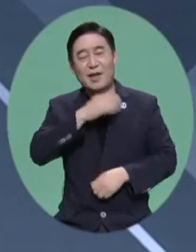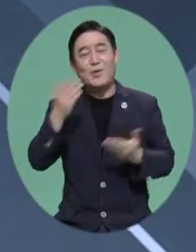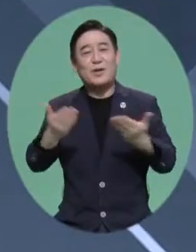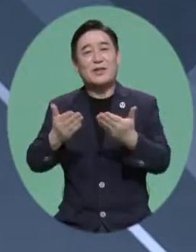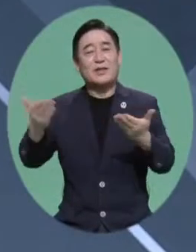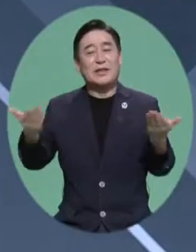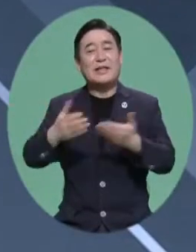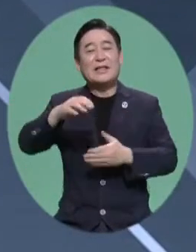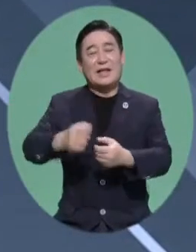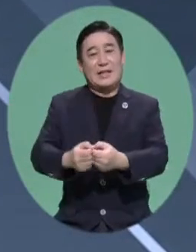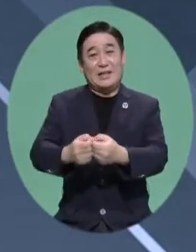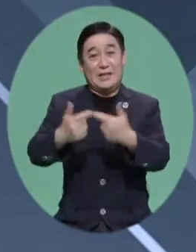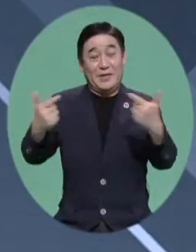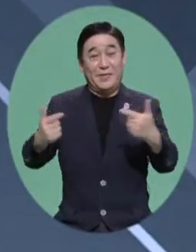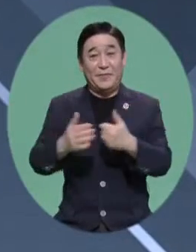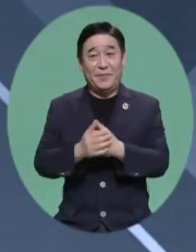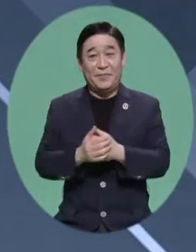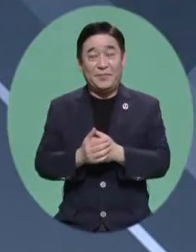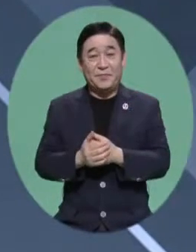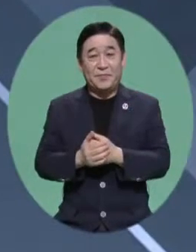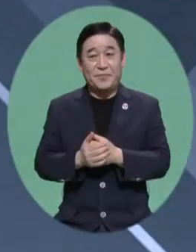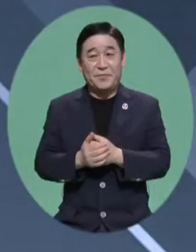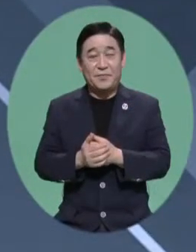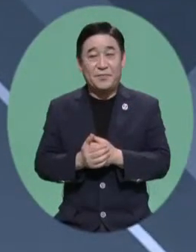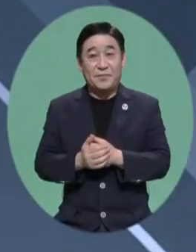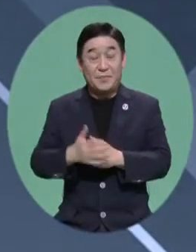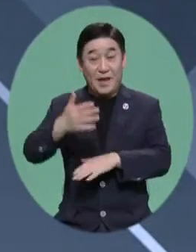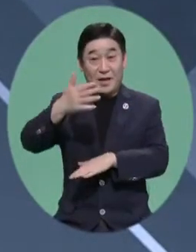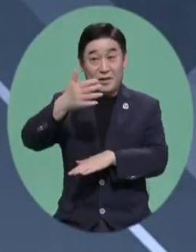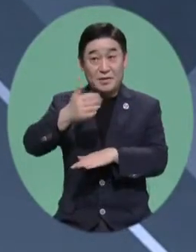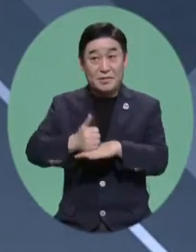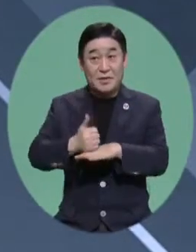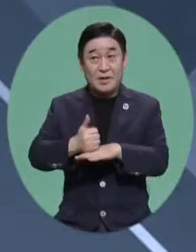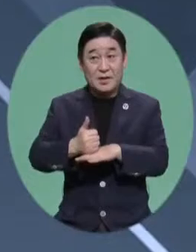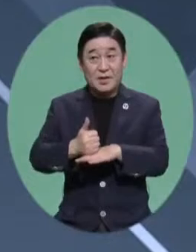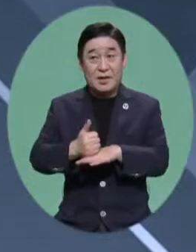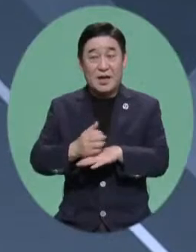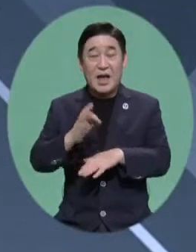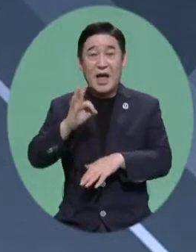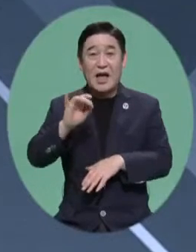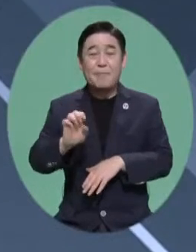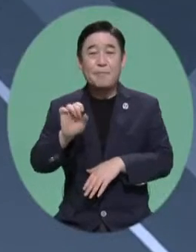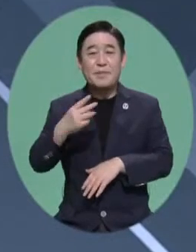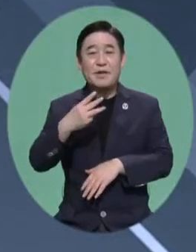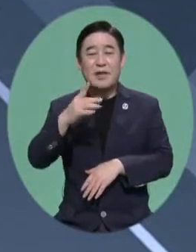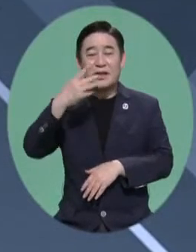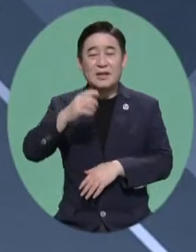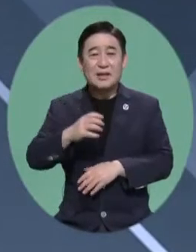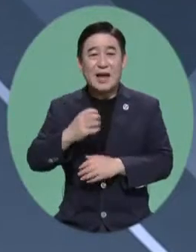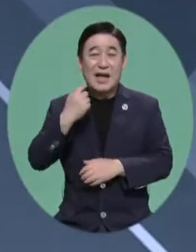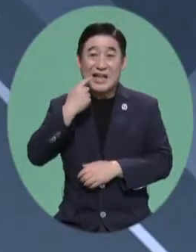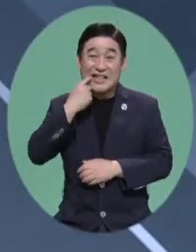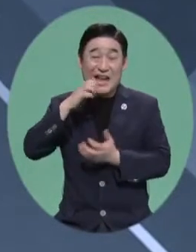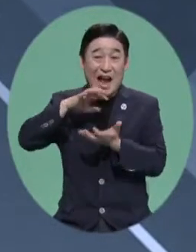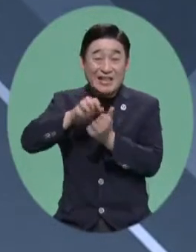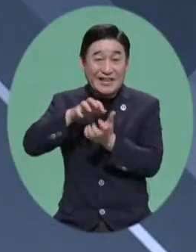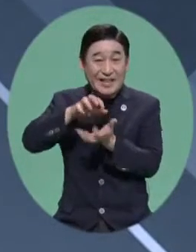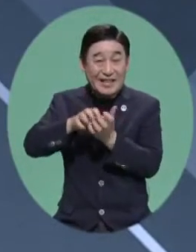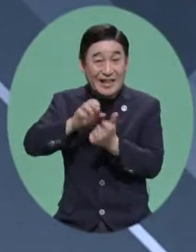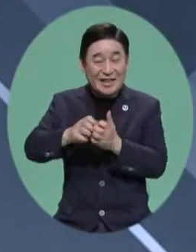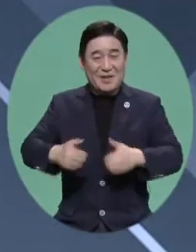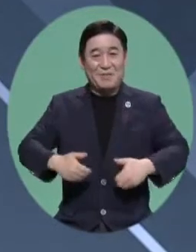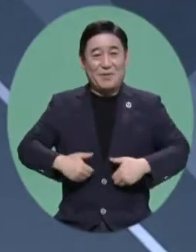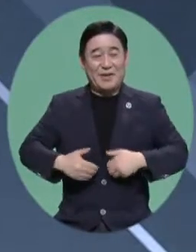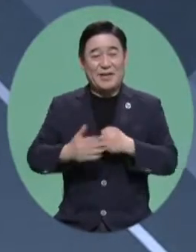내리겠습니다 아 그리고 마지막으로 임플란트 우리 쉽고 먹어야 되지 않습니까 60세 부터